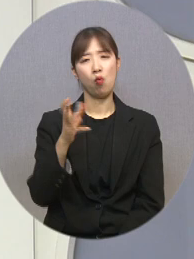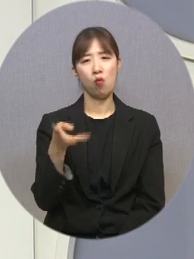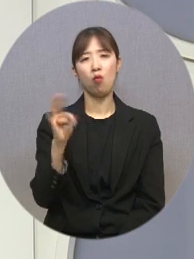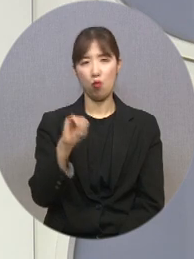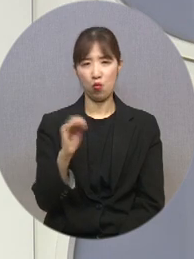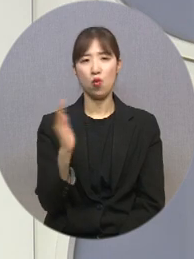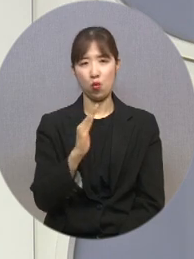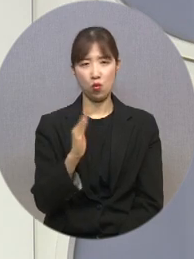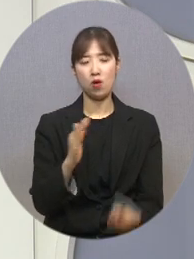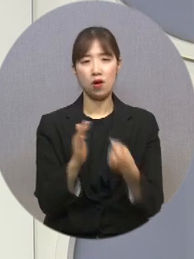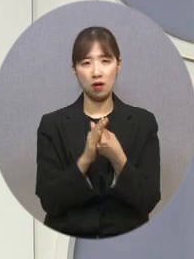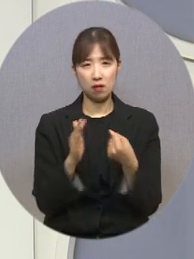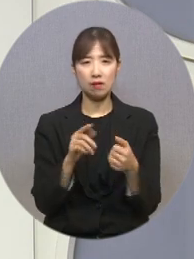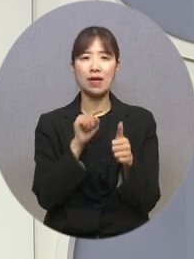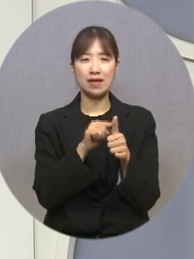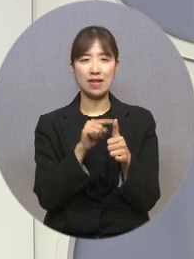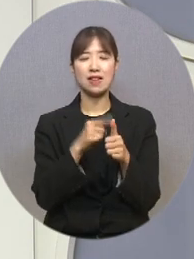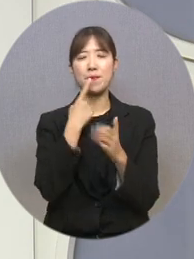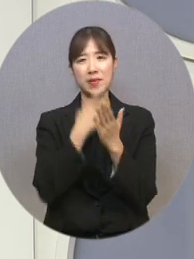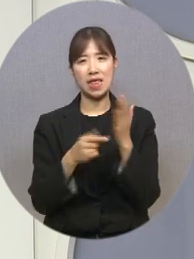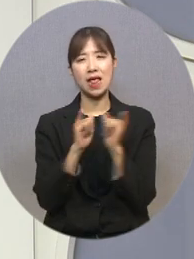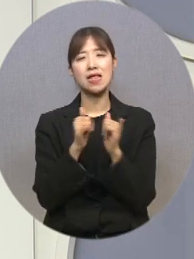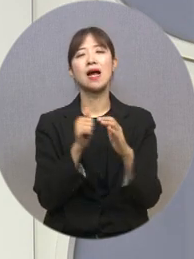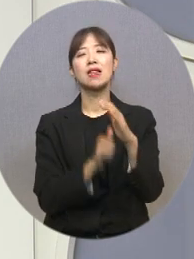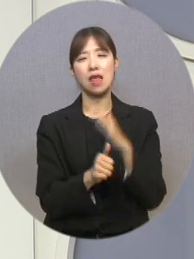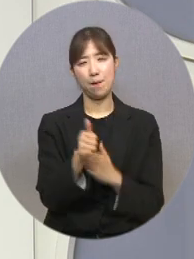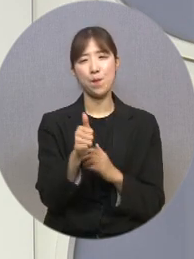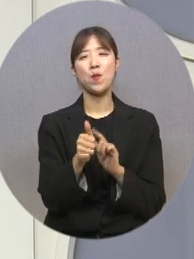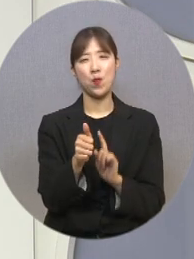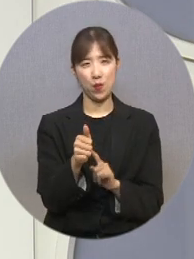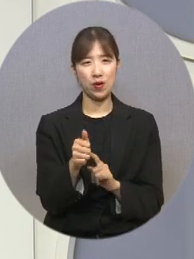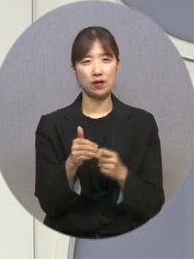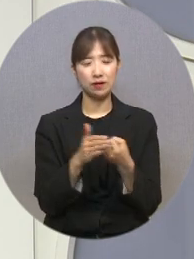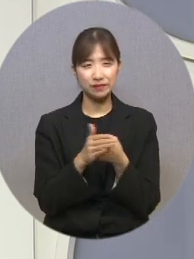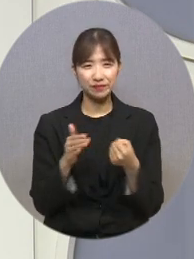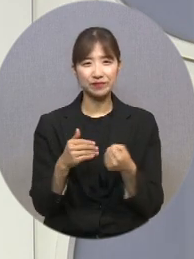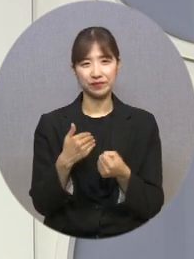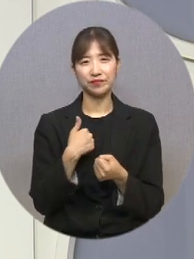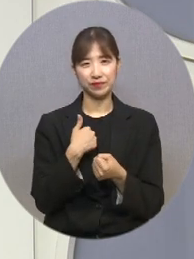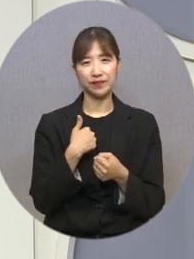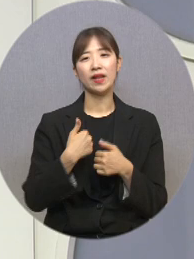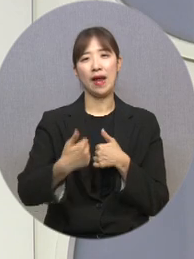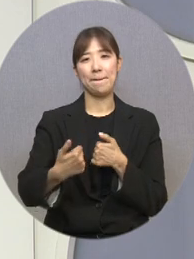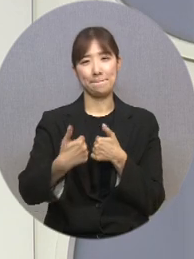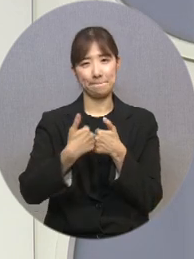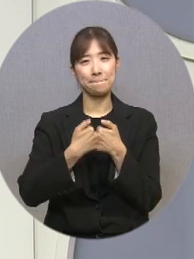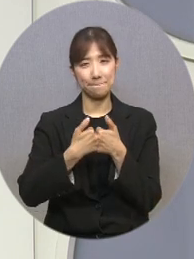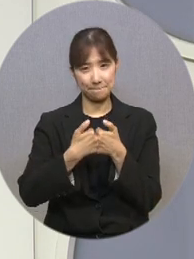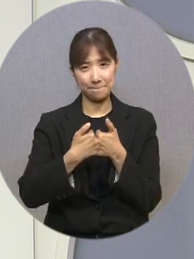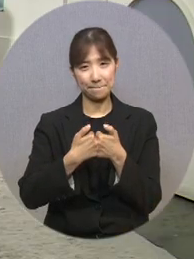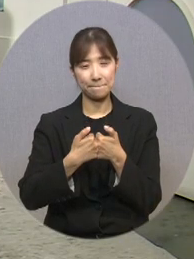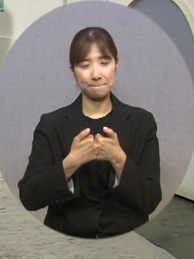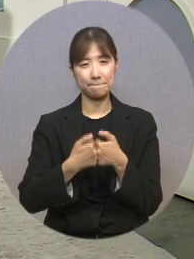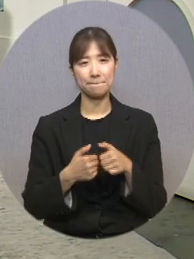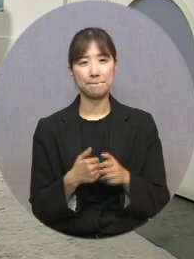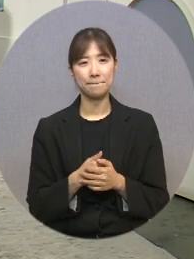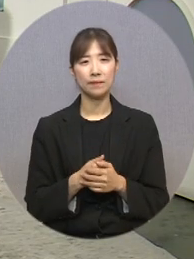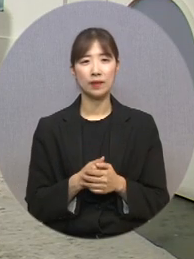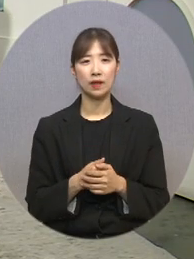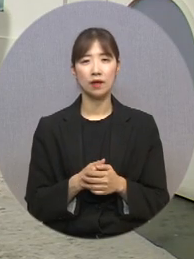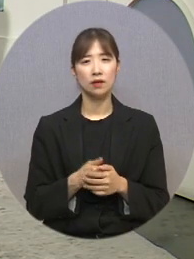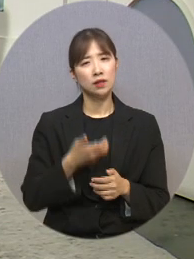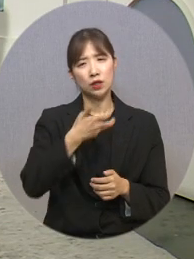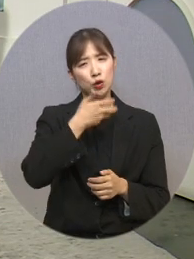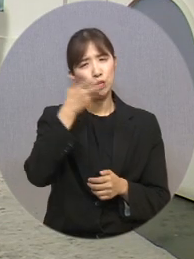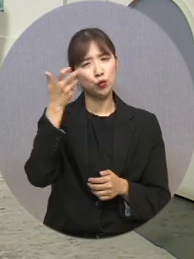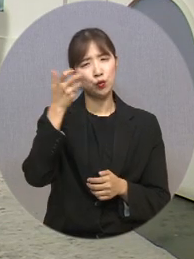예. 그래가지고 이제 이분이 대표로 이제 그 피해자 대표로 이제 있었기 때문에 이제 이렇게 저하고 이제 면담을 하는데 꿈에